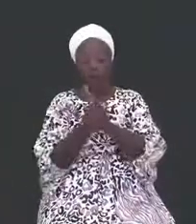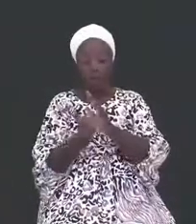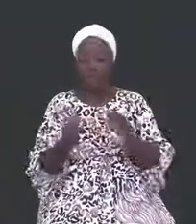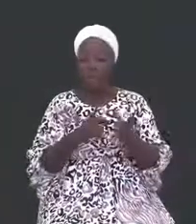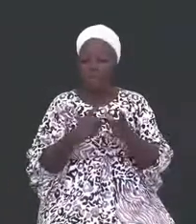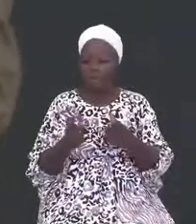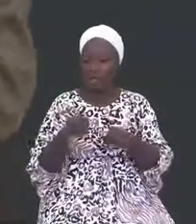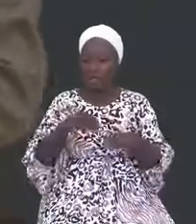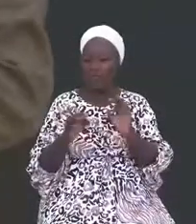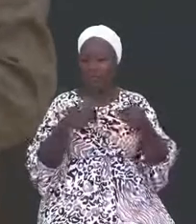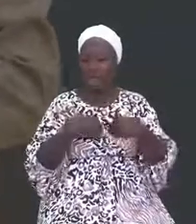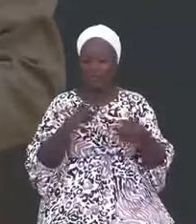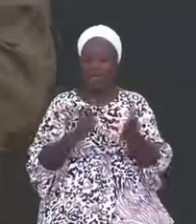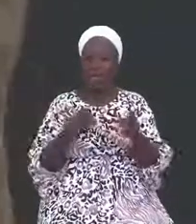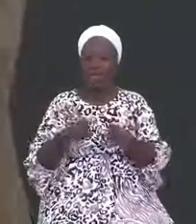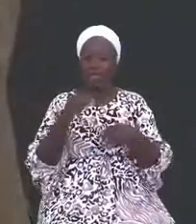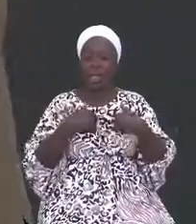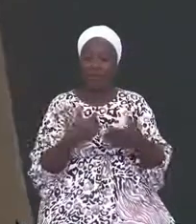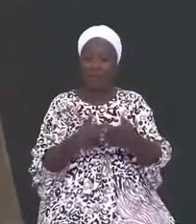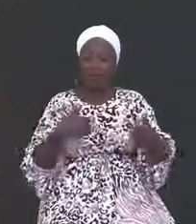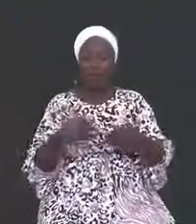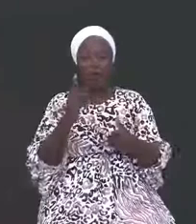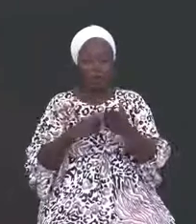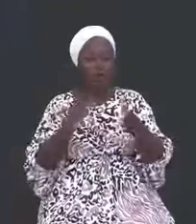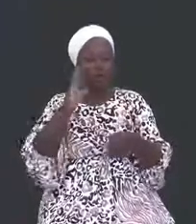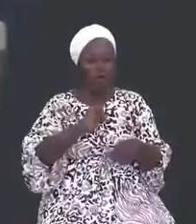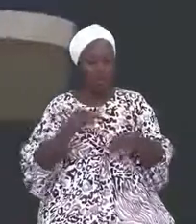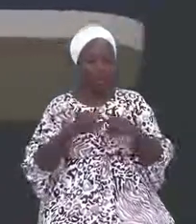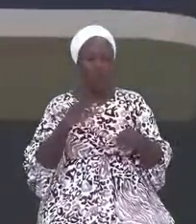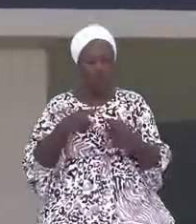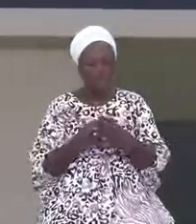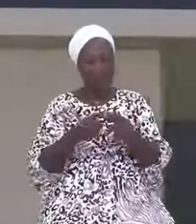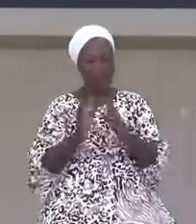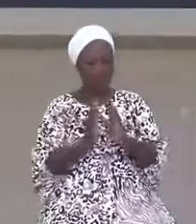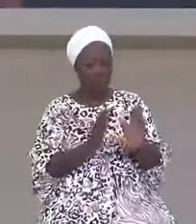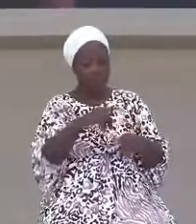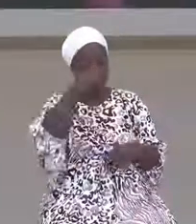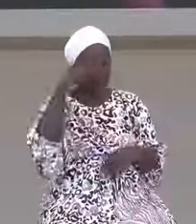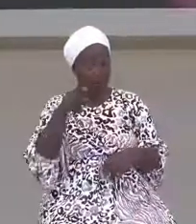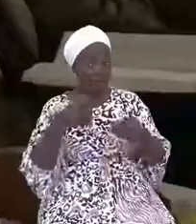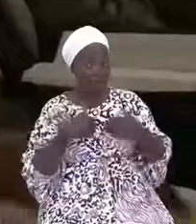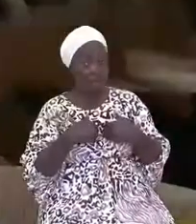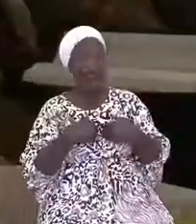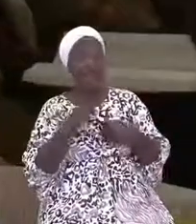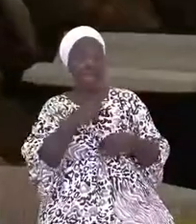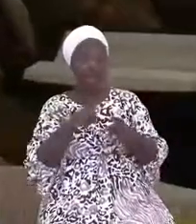double de ce que j'avais avant, qu'est-ce que je ferai? Commence à planifier parce que tu vas avoir le double. Et